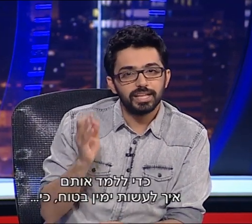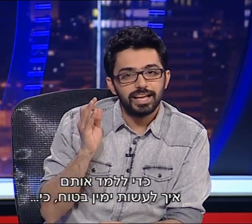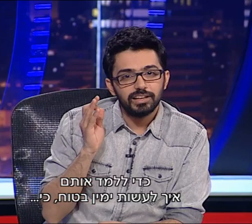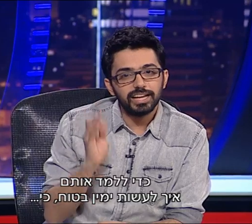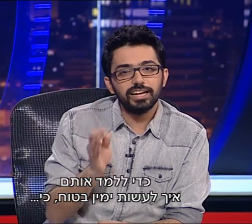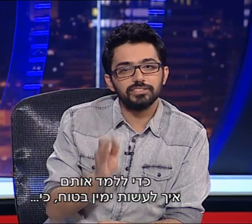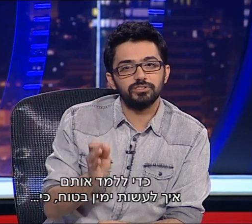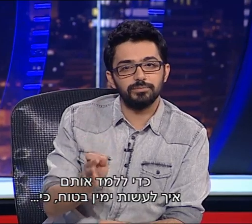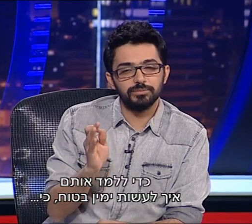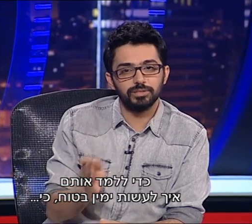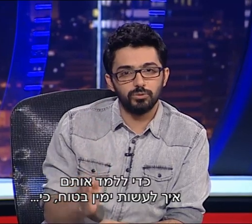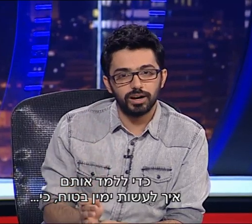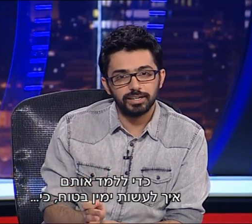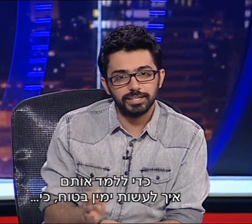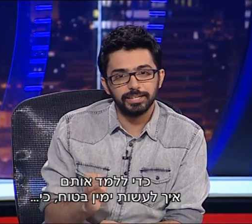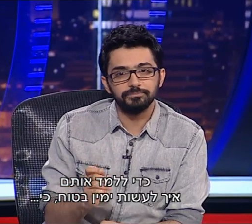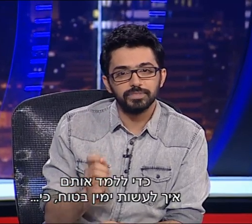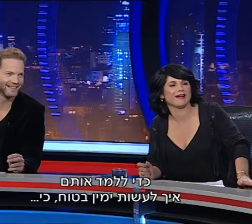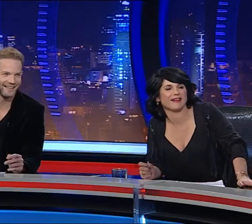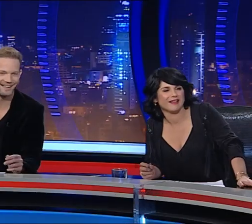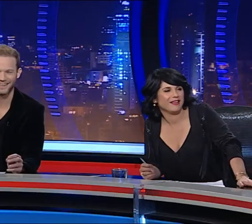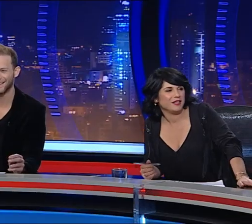אותם איך לעשות ימין בטוח. כי,